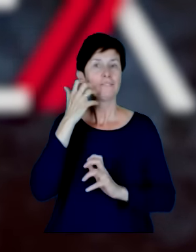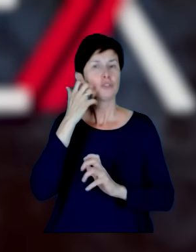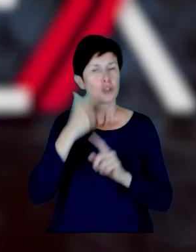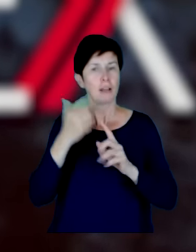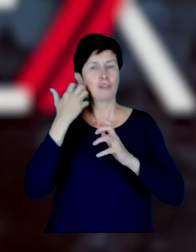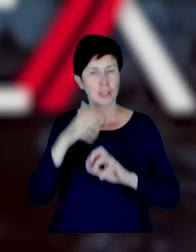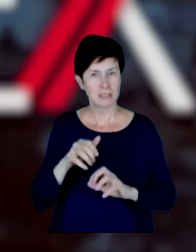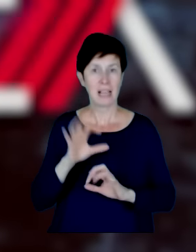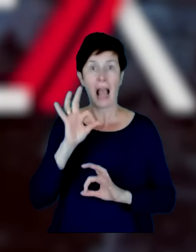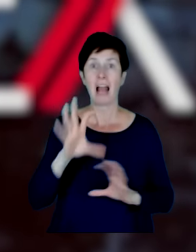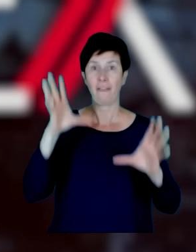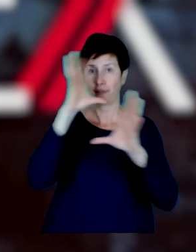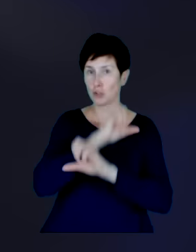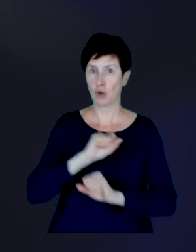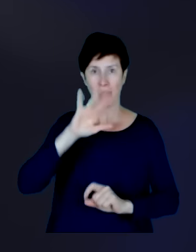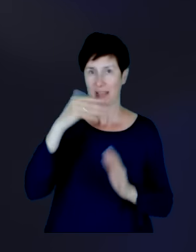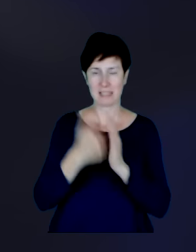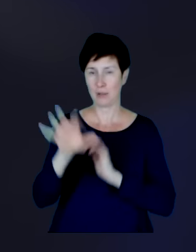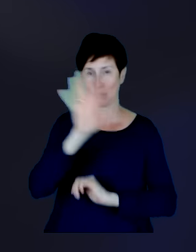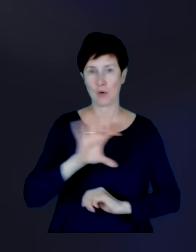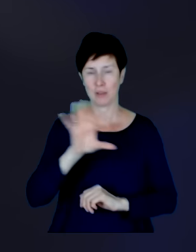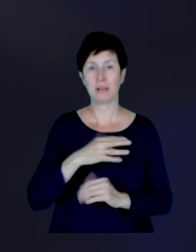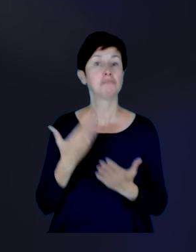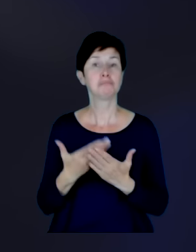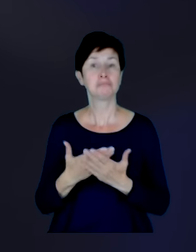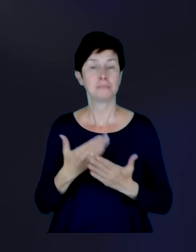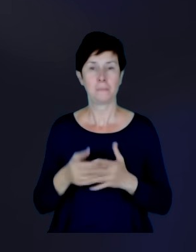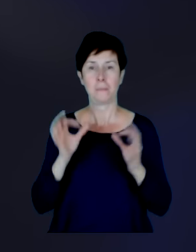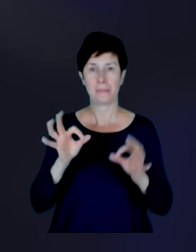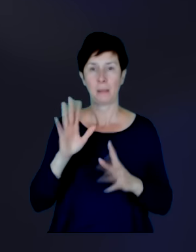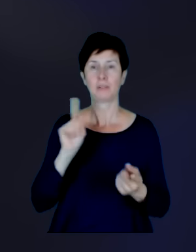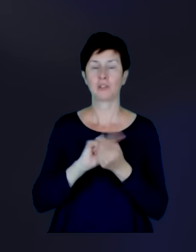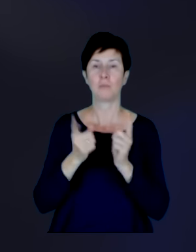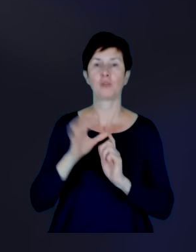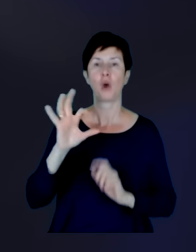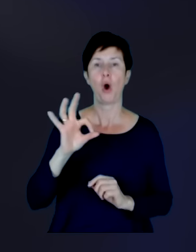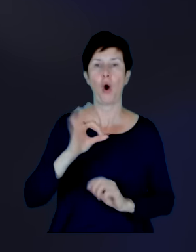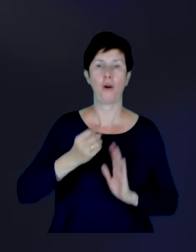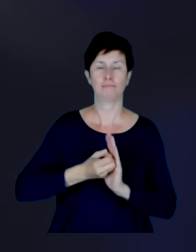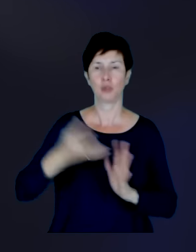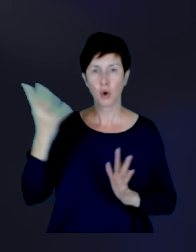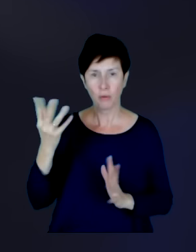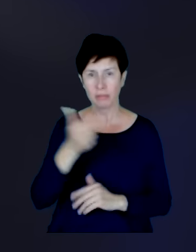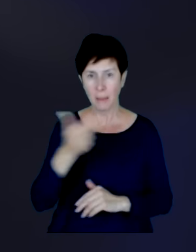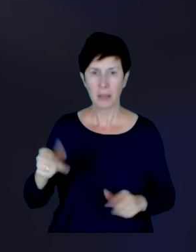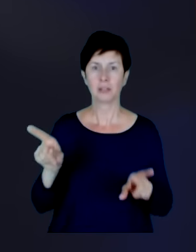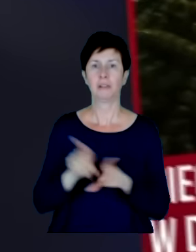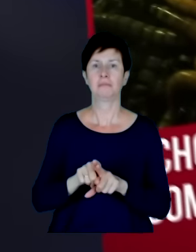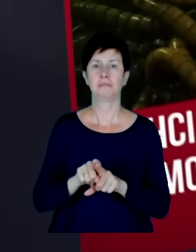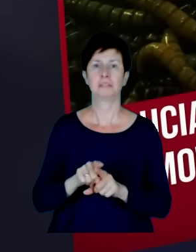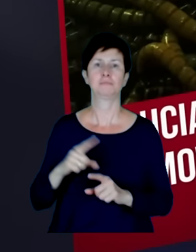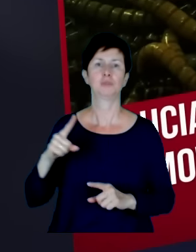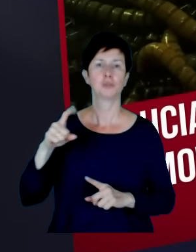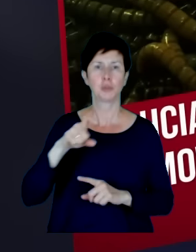byłaby strata Oto dlaczego na horyzoncie rekordowa drożyzna niech ci intruzi w